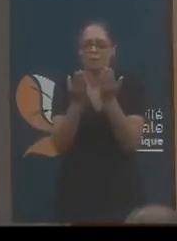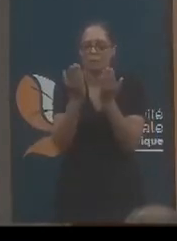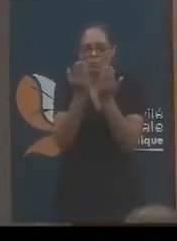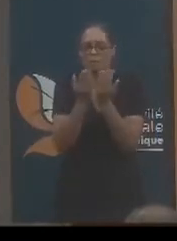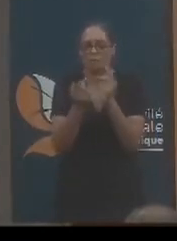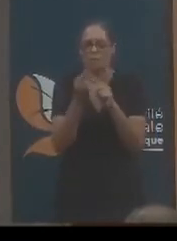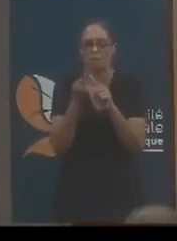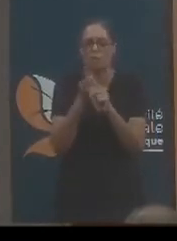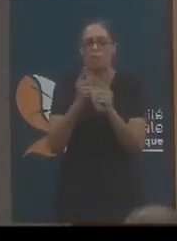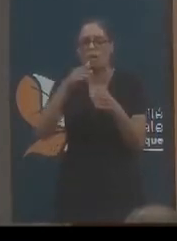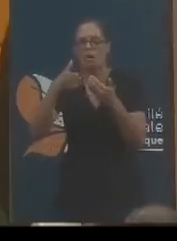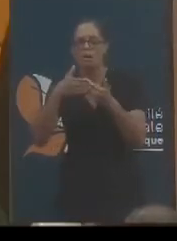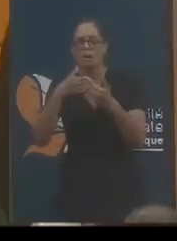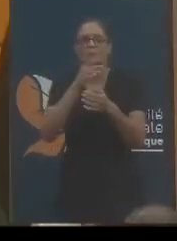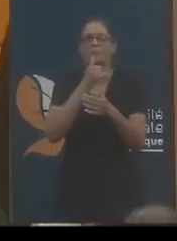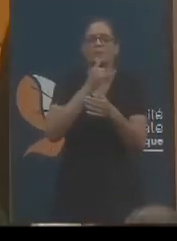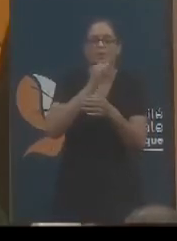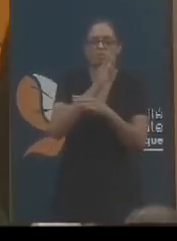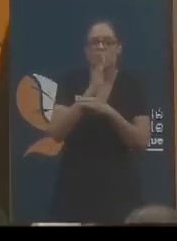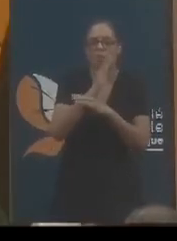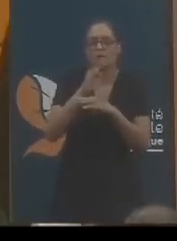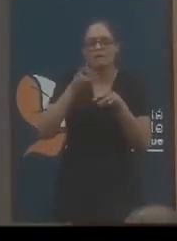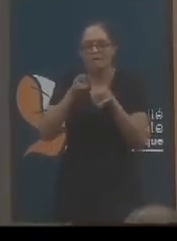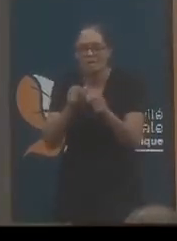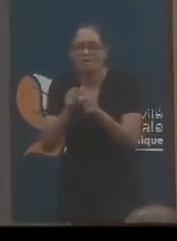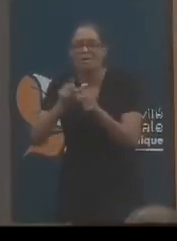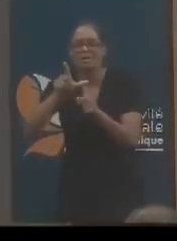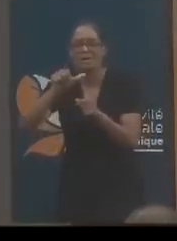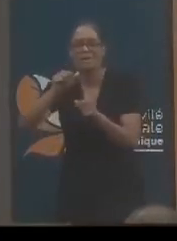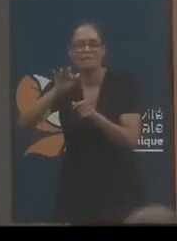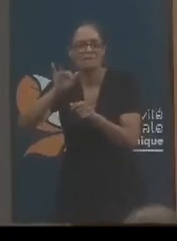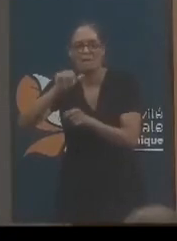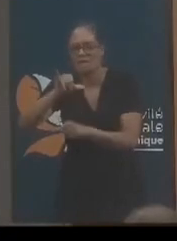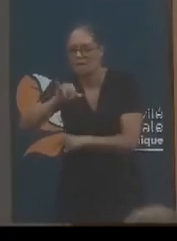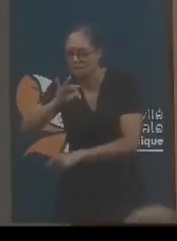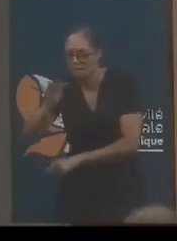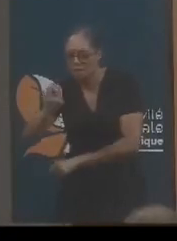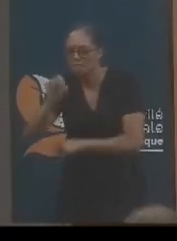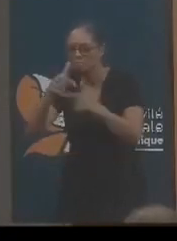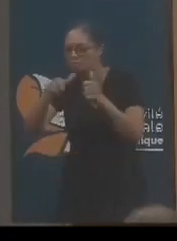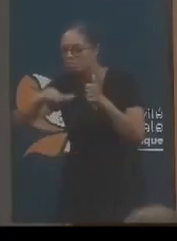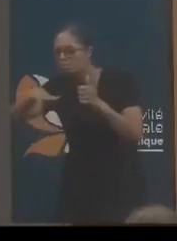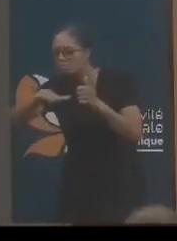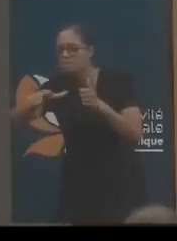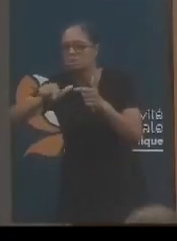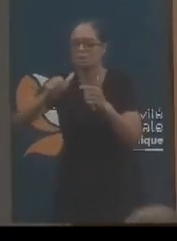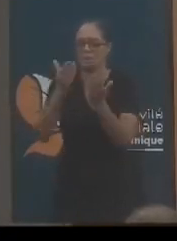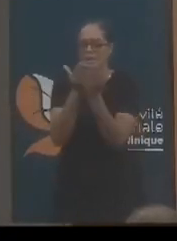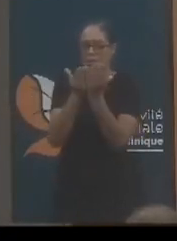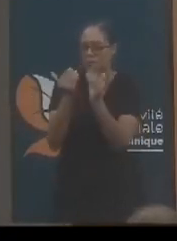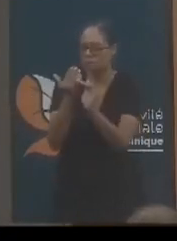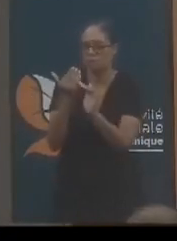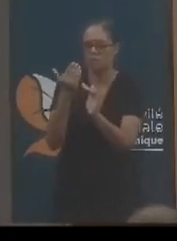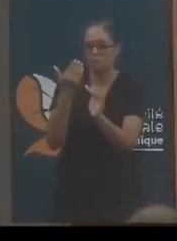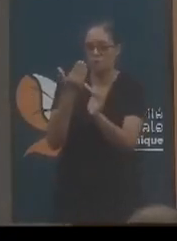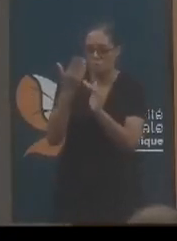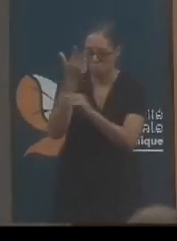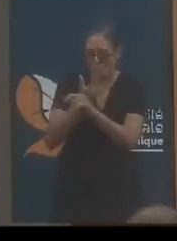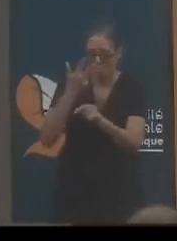côté de Petit-Bourg, Rivière-Salée, Lafayette, etc. Et les études réalisées, ça a duré peu de 3 ans